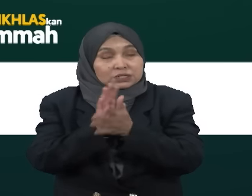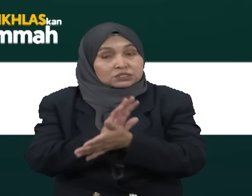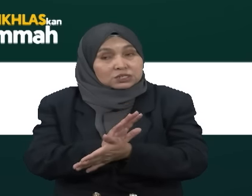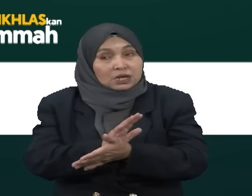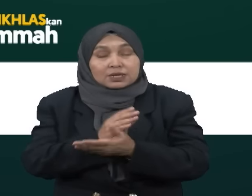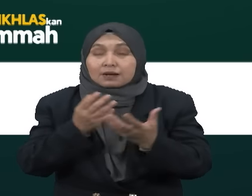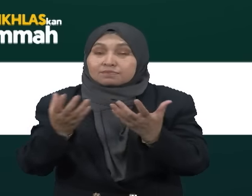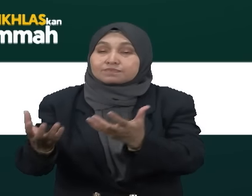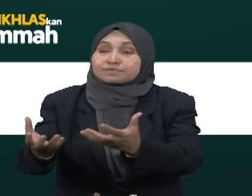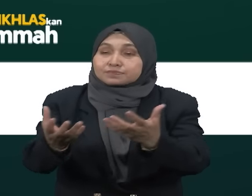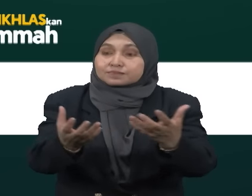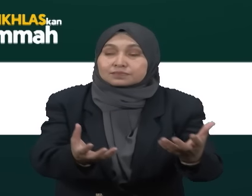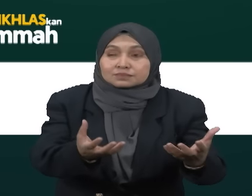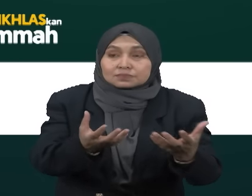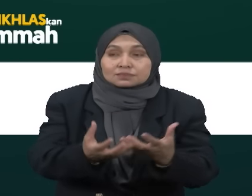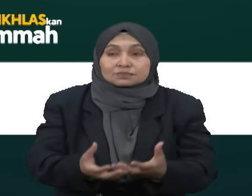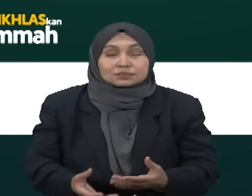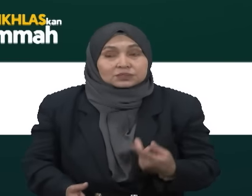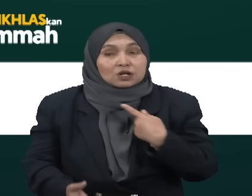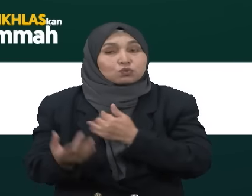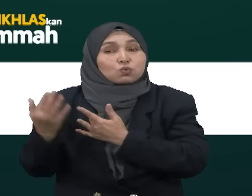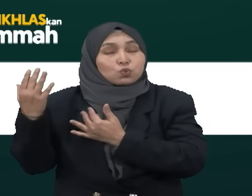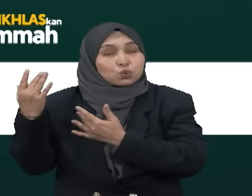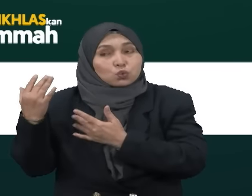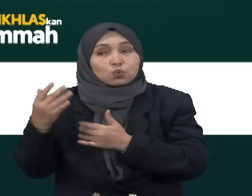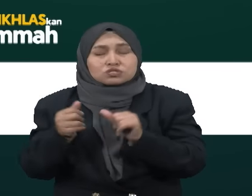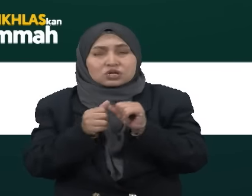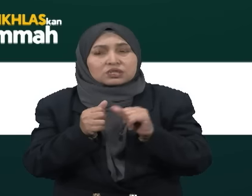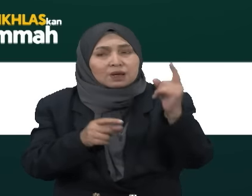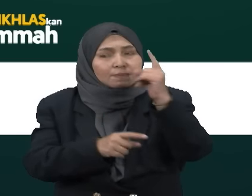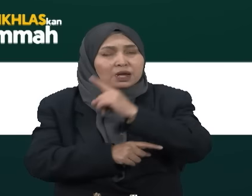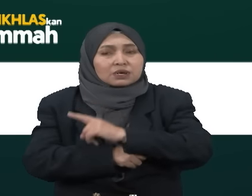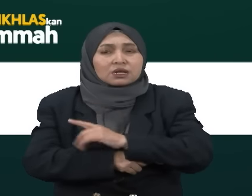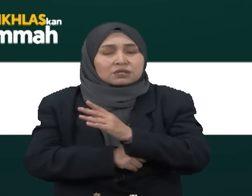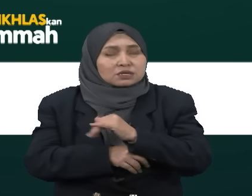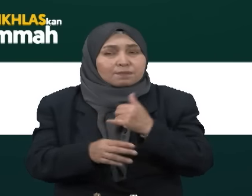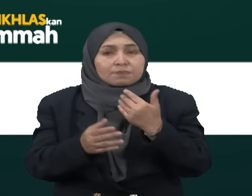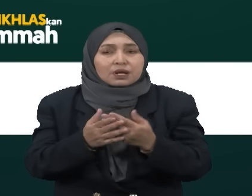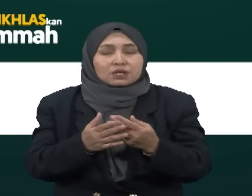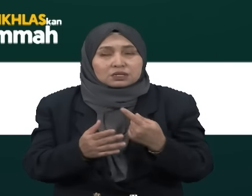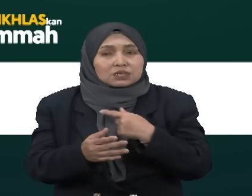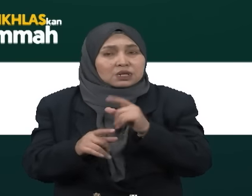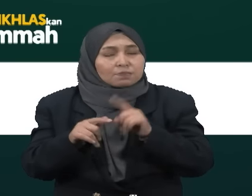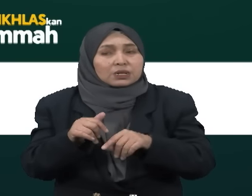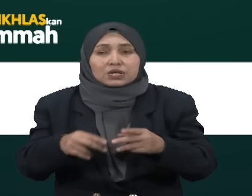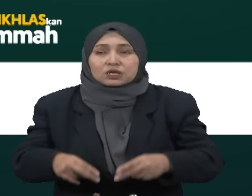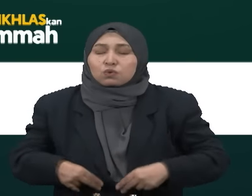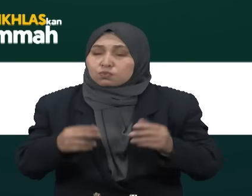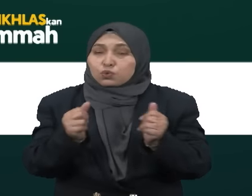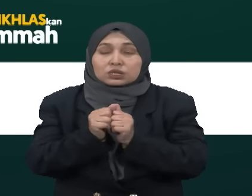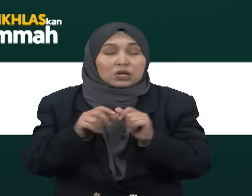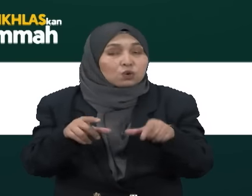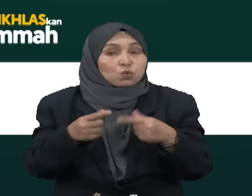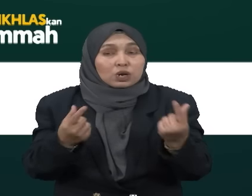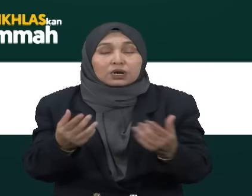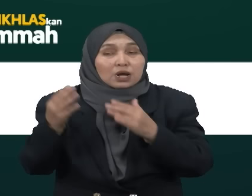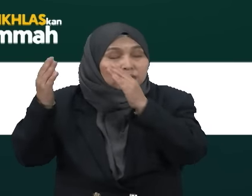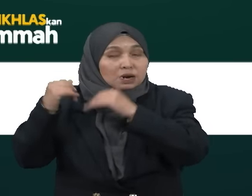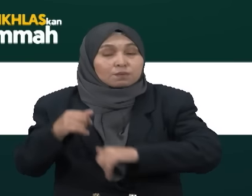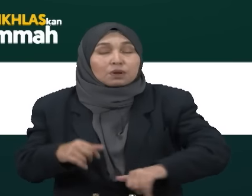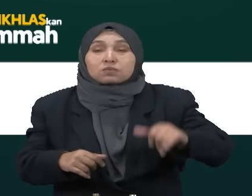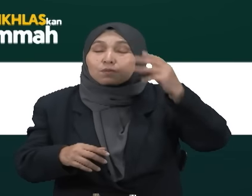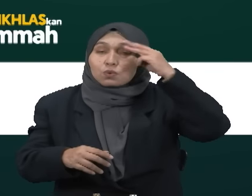hidangan kita, menjadi perkara yang kita tunggu-tunggu pada setiap hari, dan sehingga kita tidak boleh hidup tanpa Al-Quran. Mudah-mudahan Allah Ta'ala